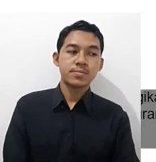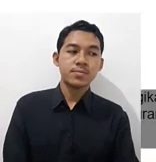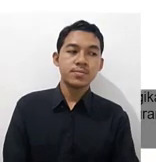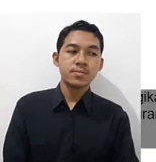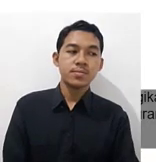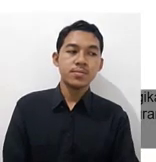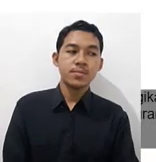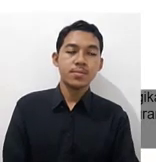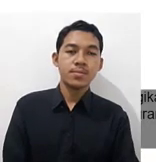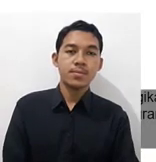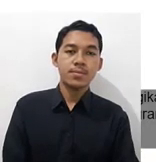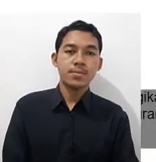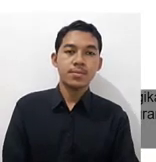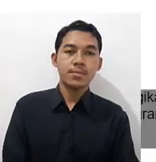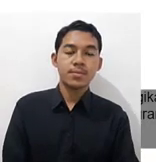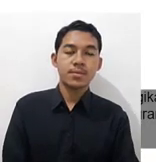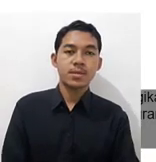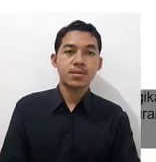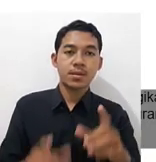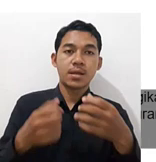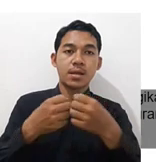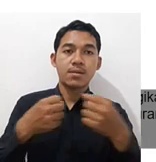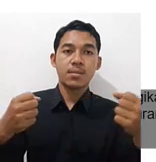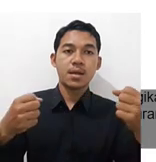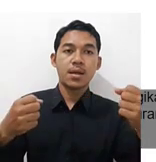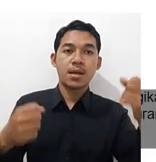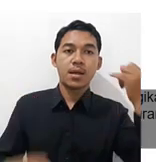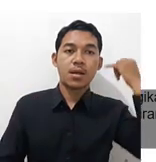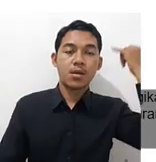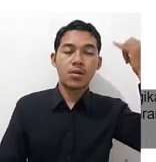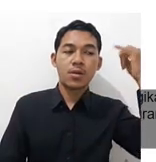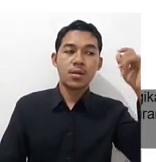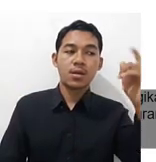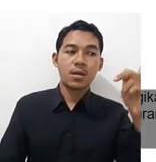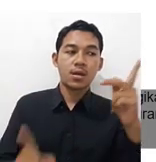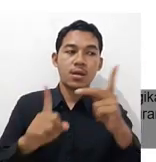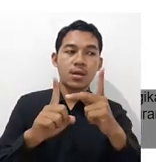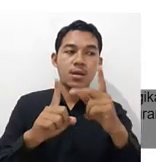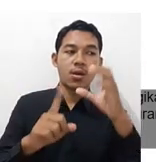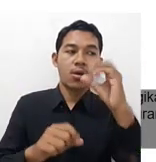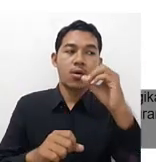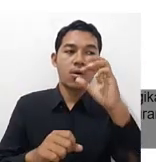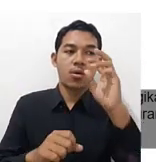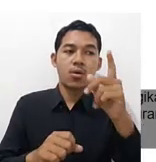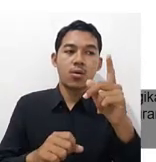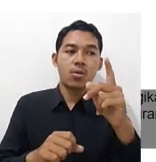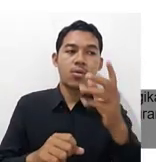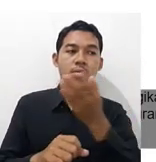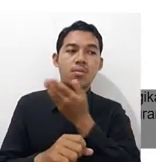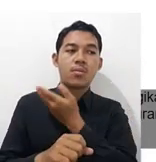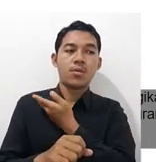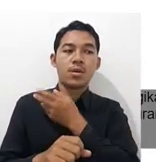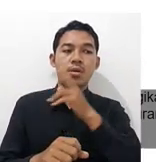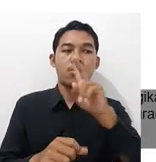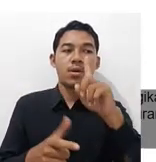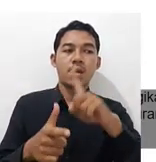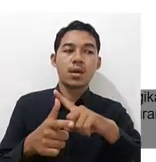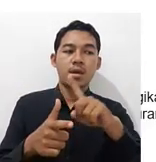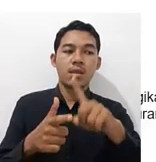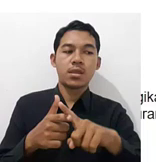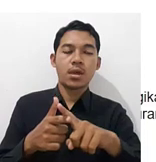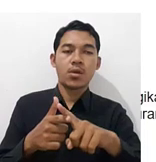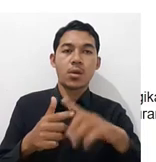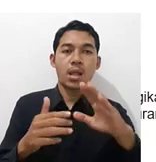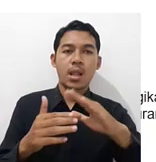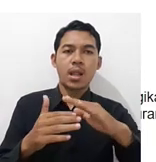Oke, selanjutnya gerbang logika OR. Ini hampir sama kayak gerbang logika N ya. Jadi gerbang logika OR ini punya 2 atau lebih input